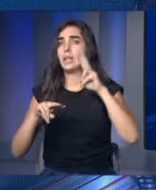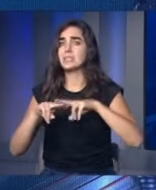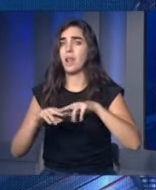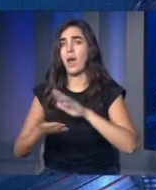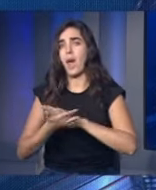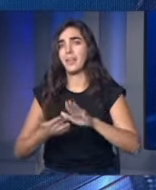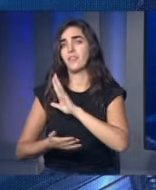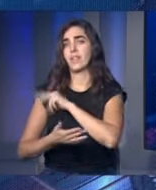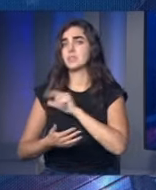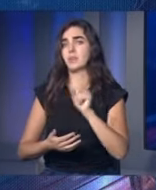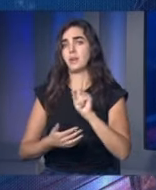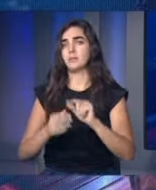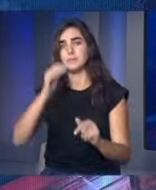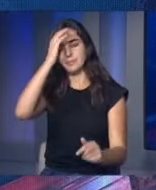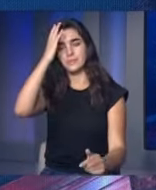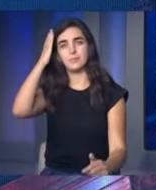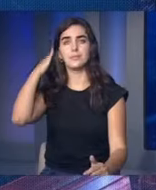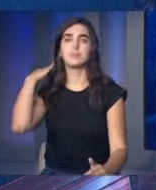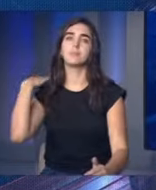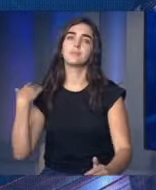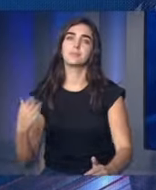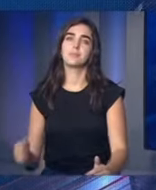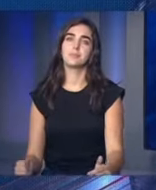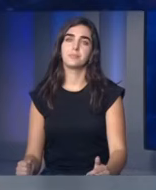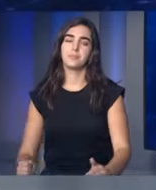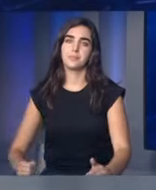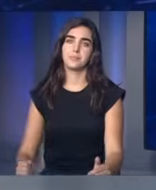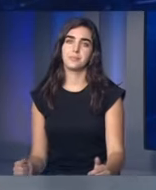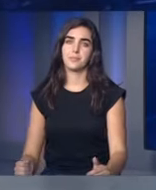بعدم الذهاب إلى لبنان أو إسرائيل أو الأراضي الفلسطينية.